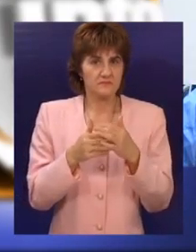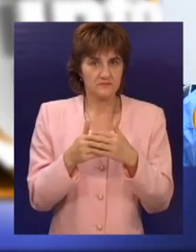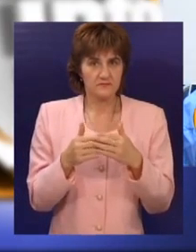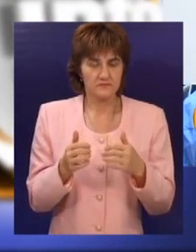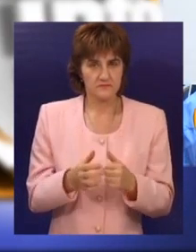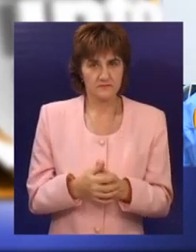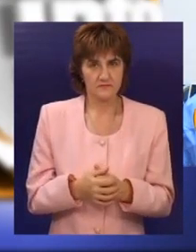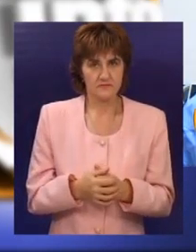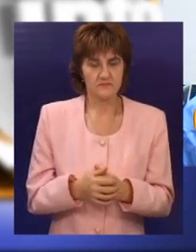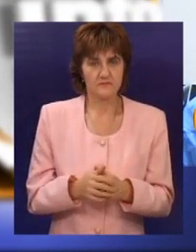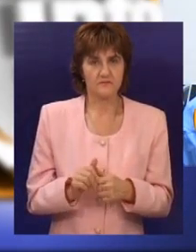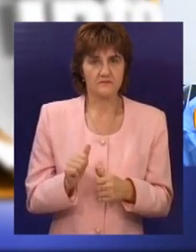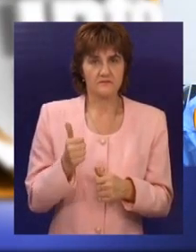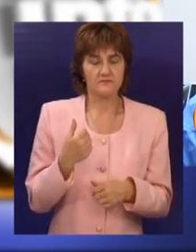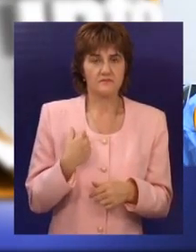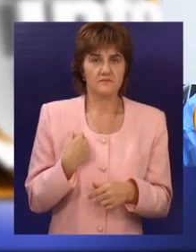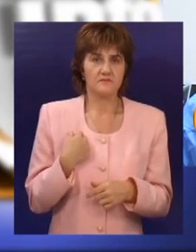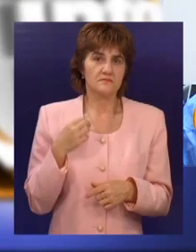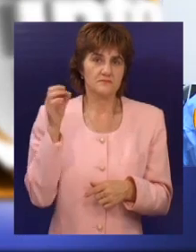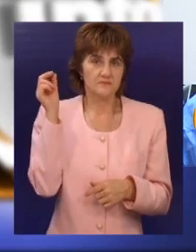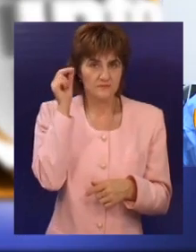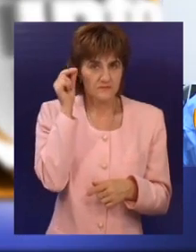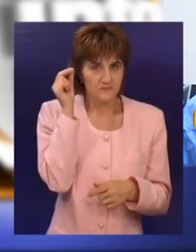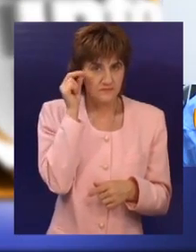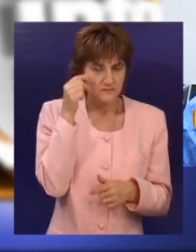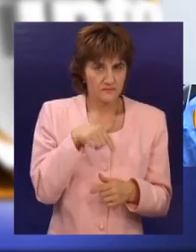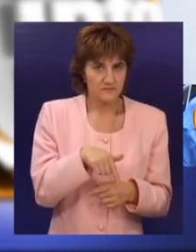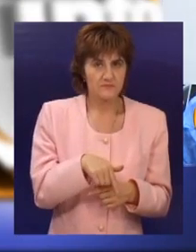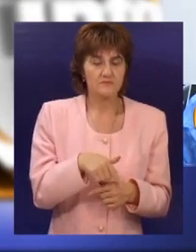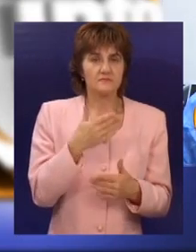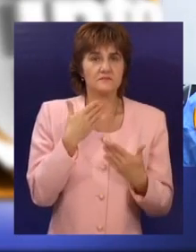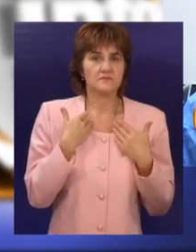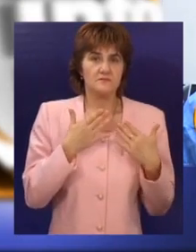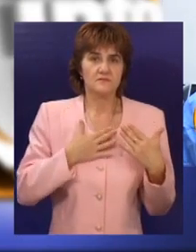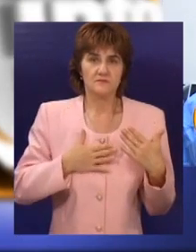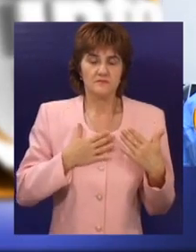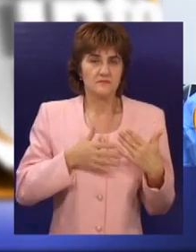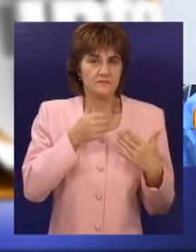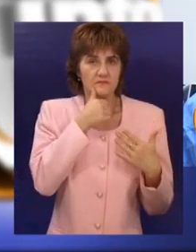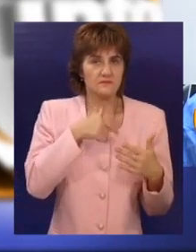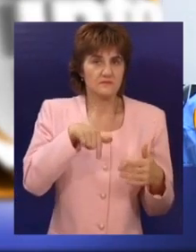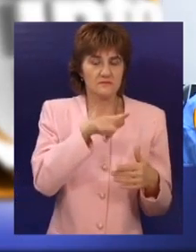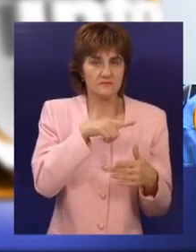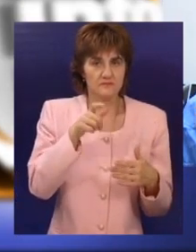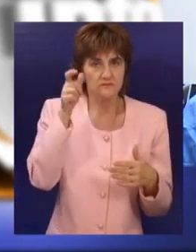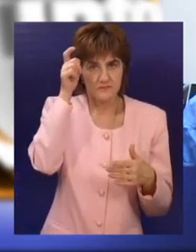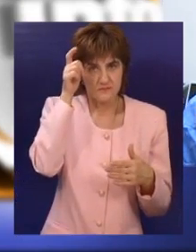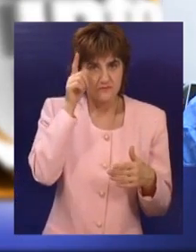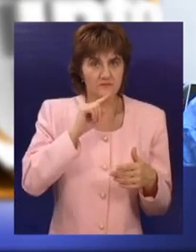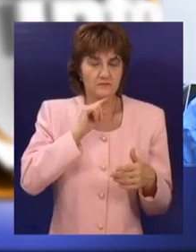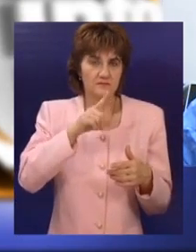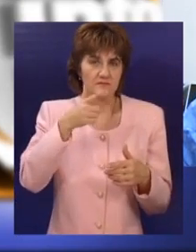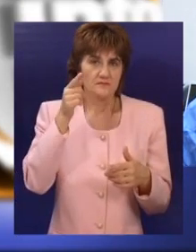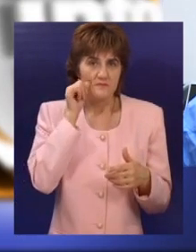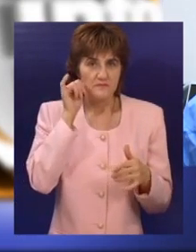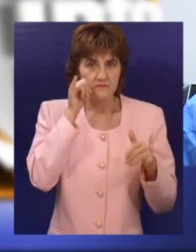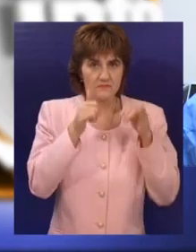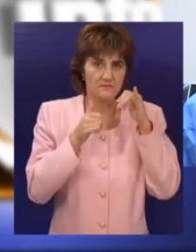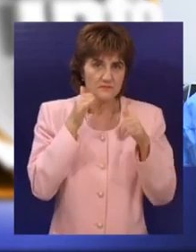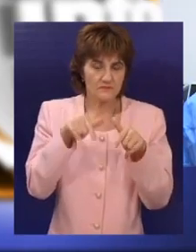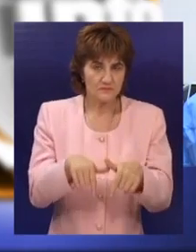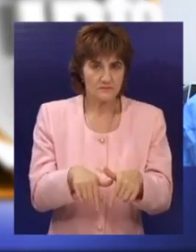Ovo je naše veliko i prvo iskustvo u ovakvoj vrsti hirurgije i drago nam je da nam je i pacijent koji dolazi iz Beograda ukazao